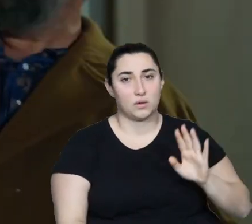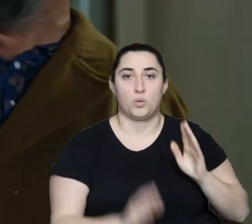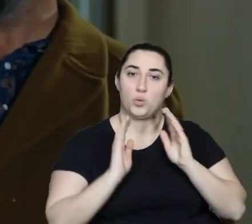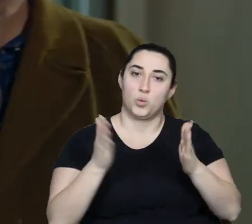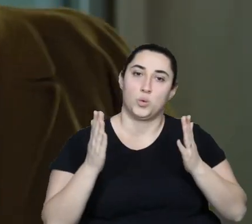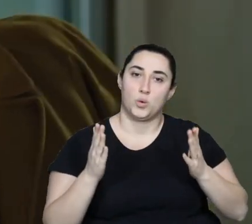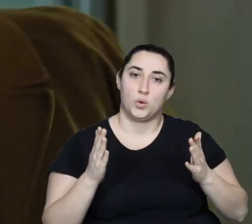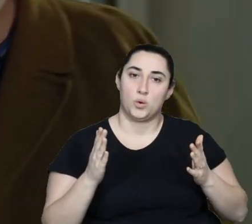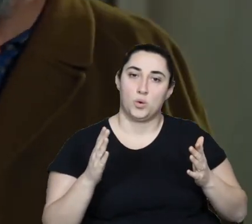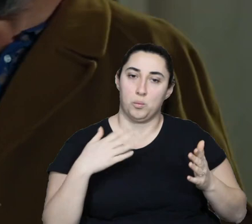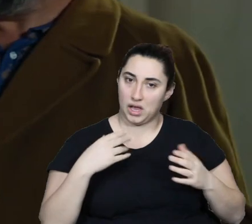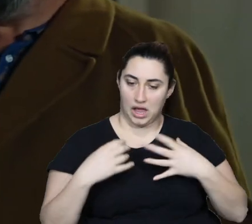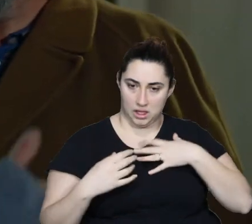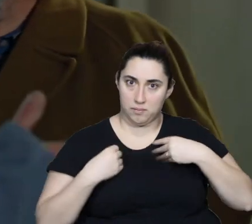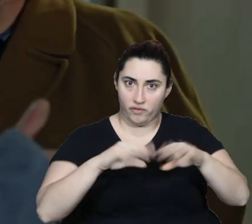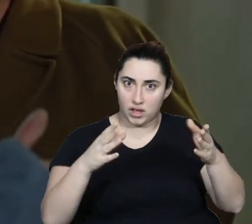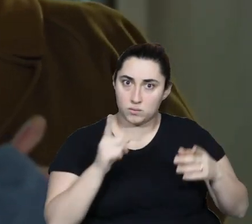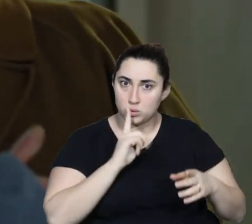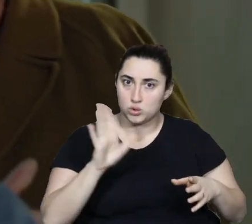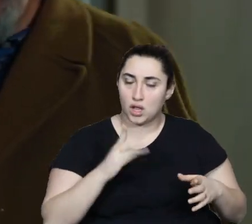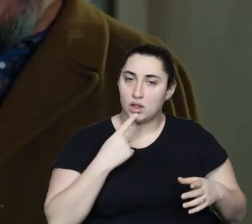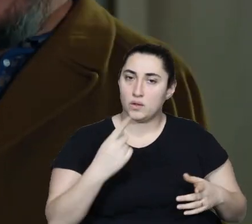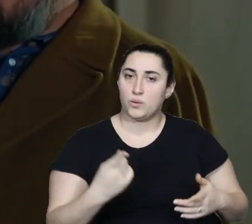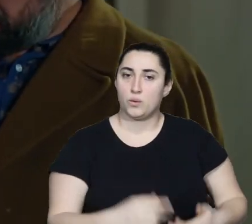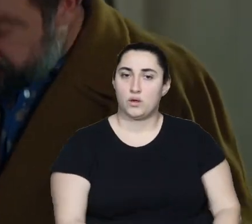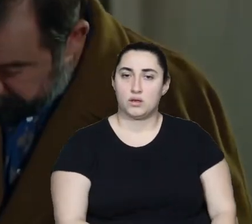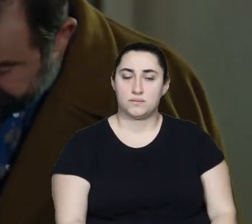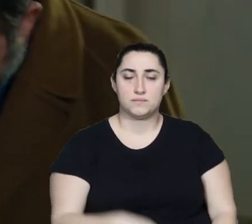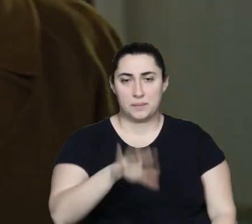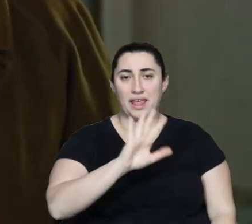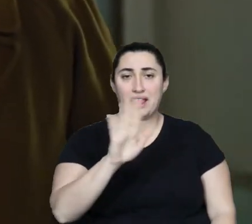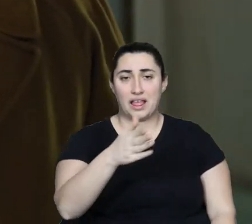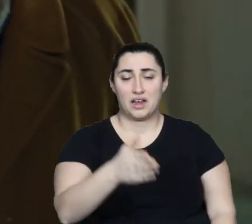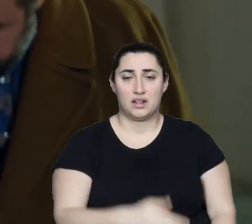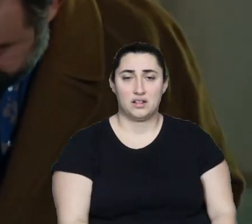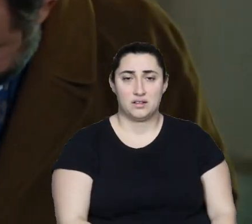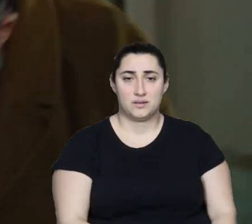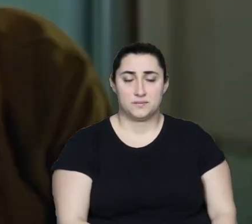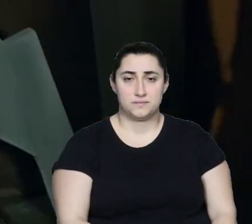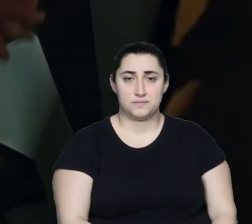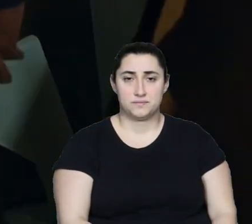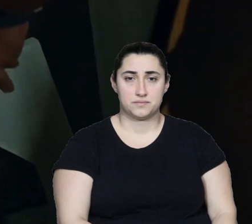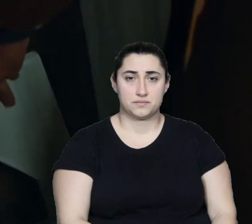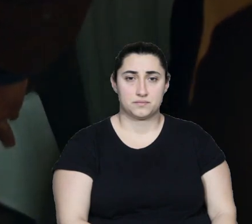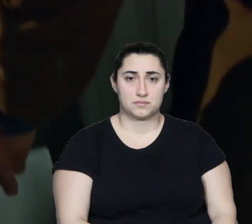Hı. Canımı al bari be. 150 lira ne ya? Al bu yeter. Tamam. Kırık iki parçayı da aldı.